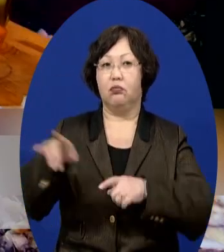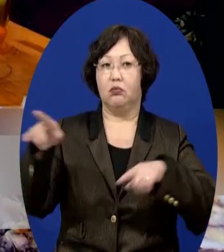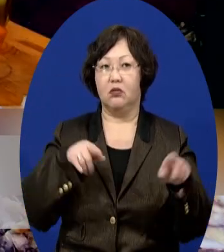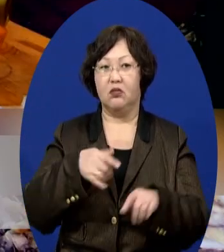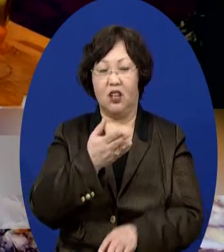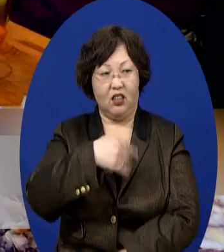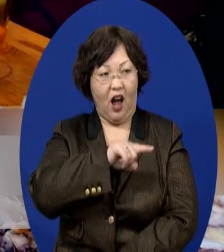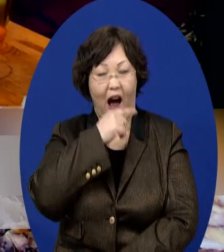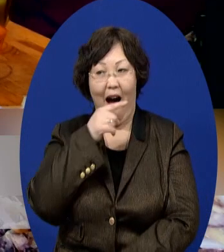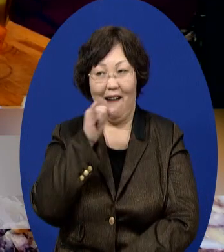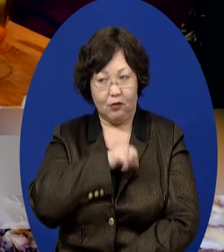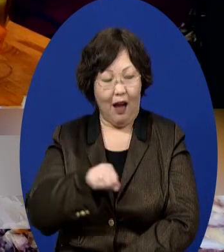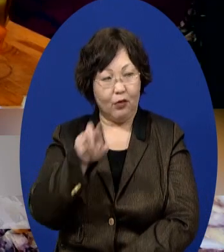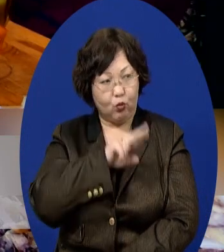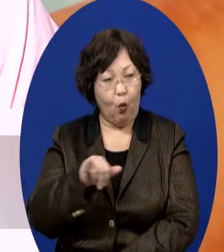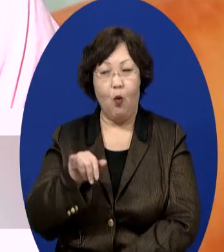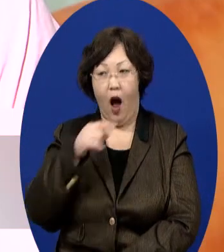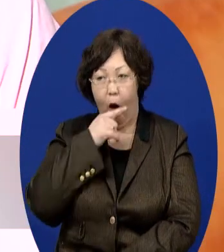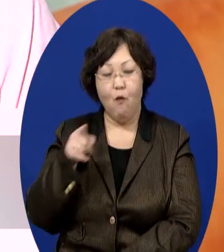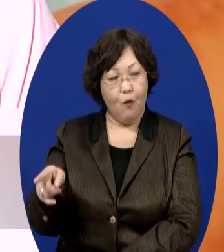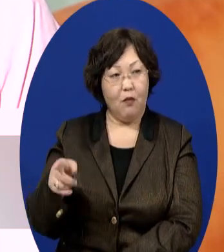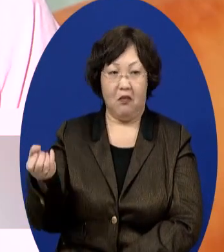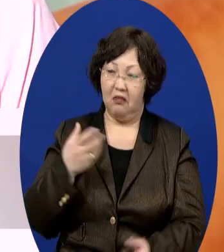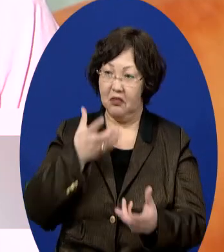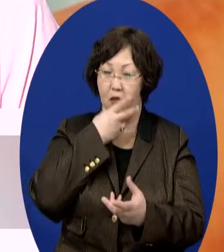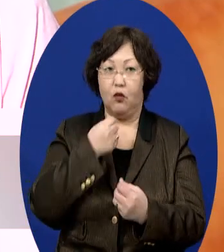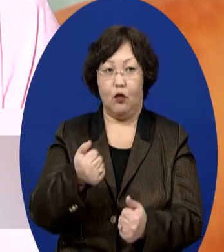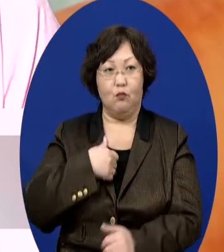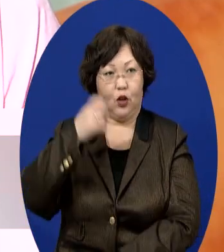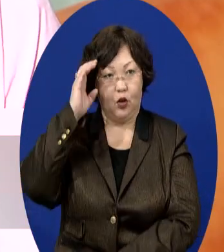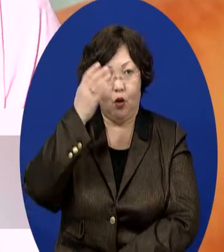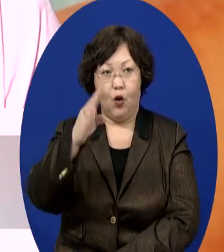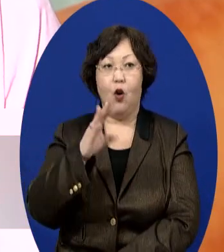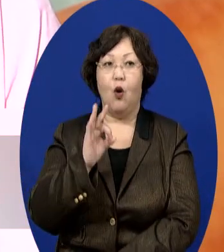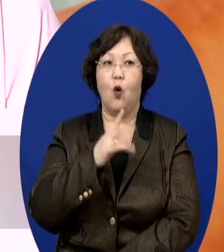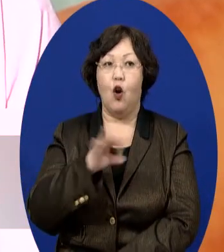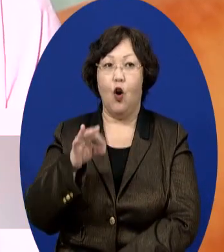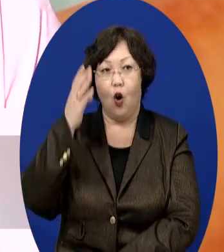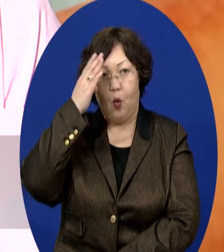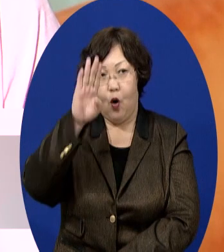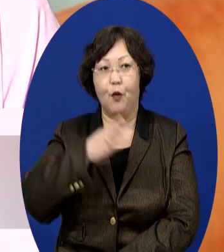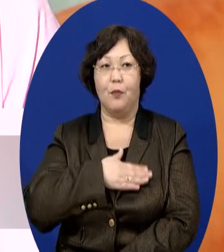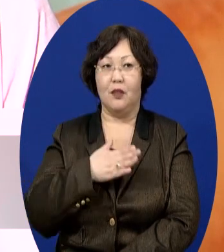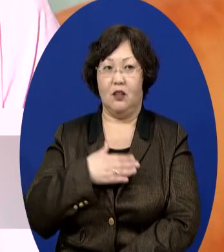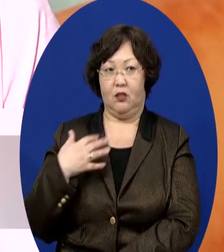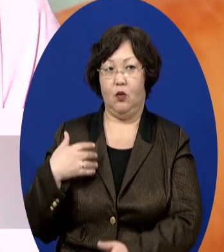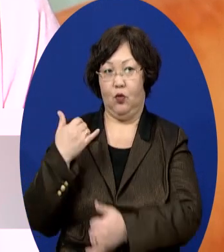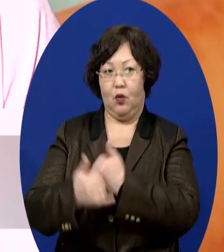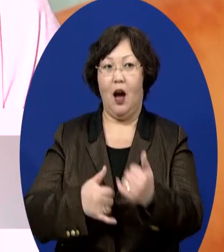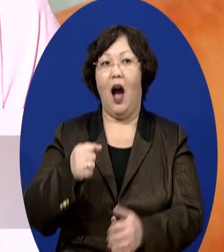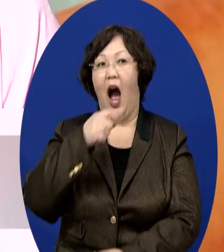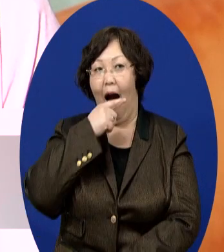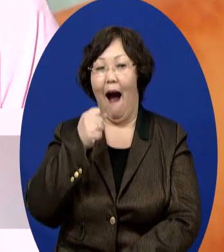наад туны шүү энэ төрэгэд л сайхан л байдгийг. Миний хувьд одоо тэгээд өвөгийнхөө юг задрамжлаад адуун